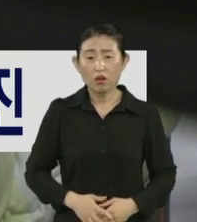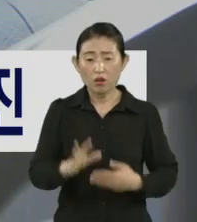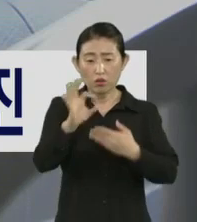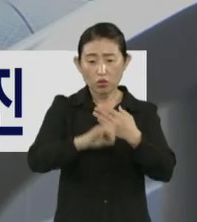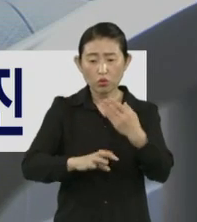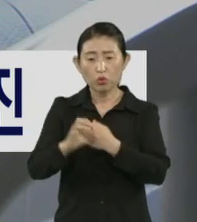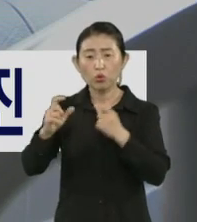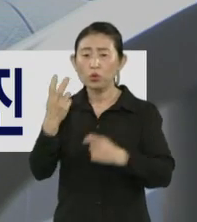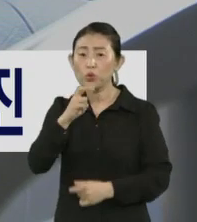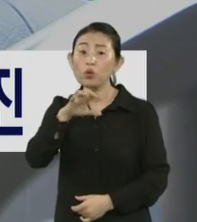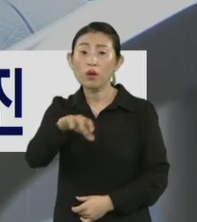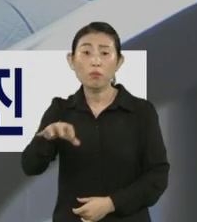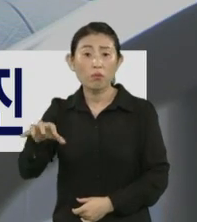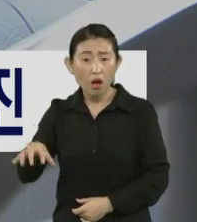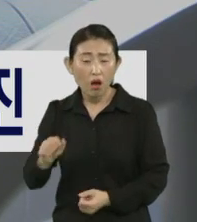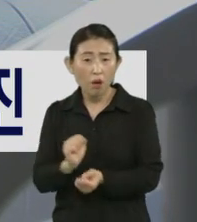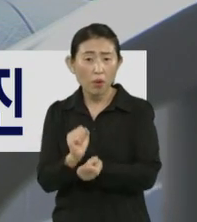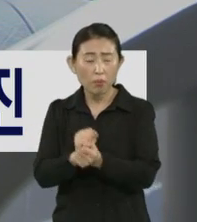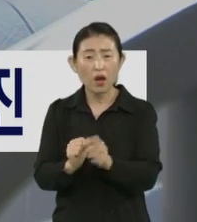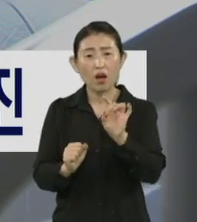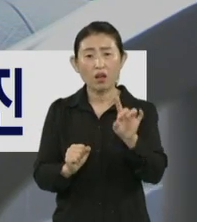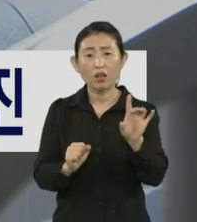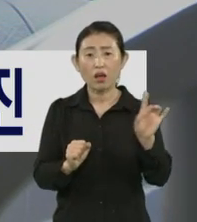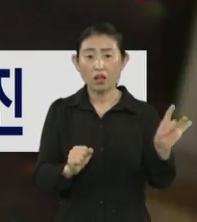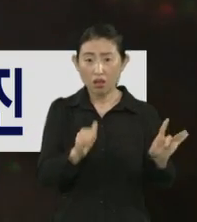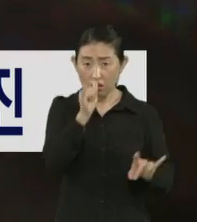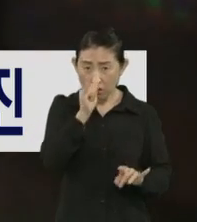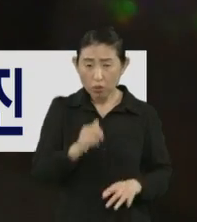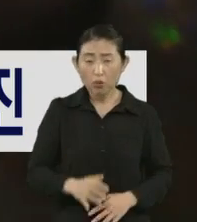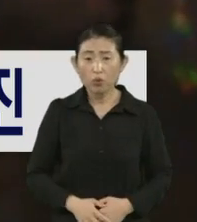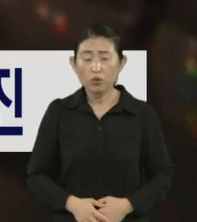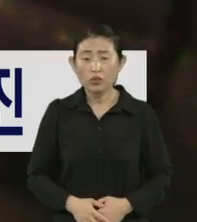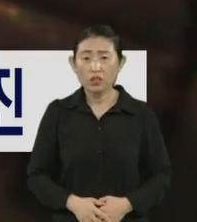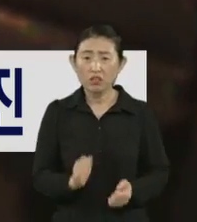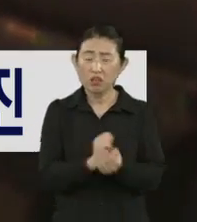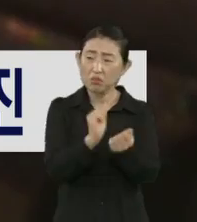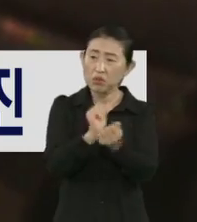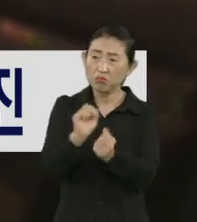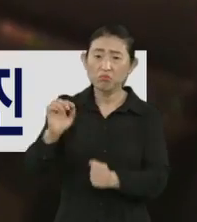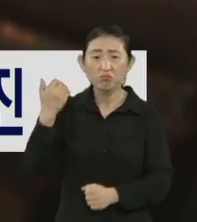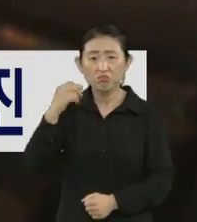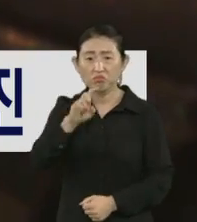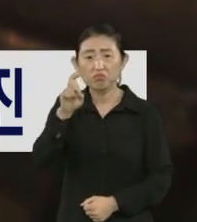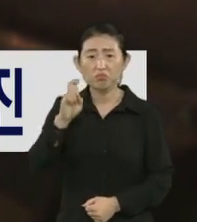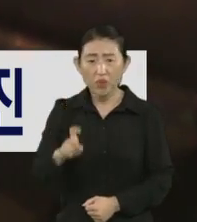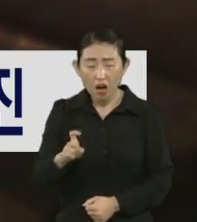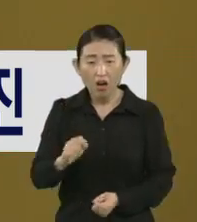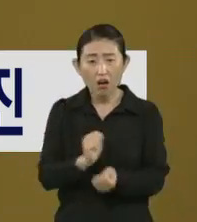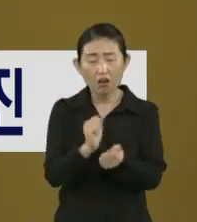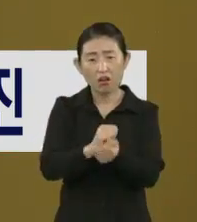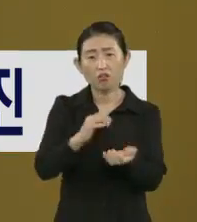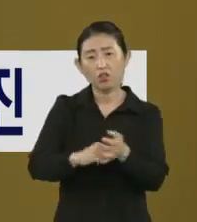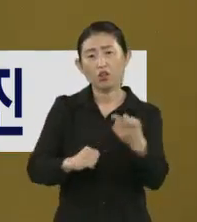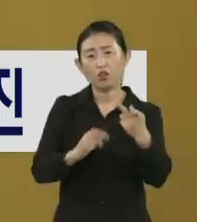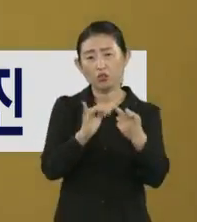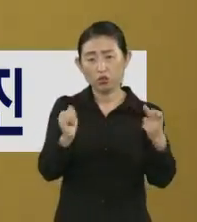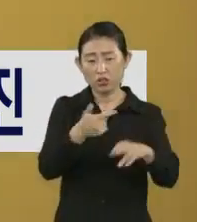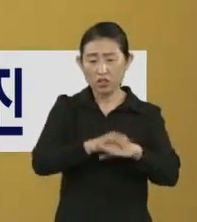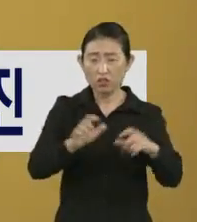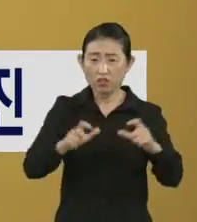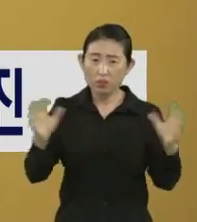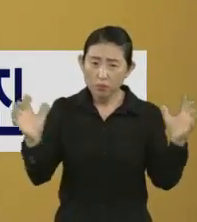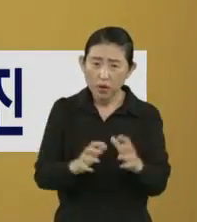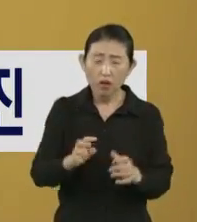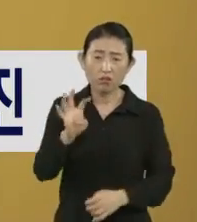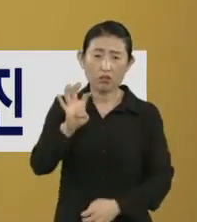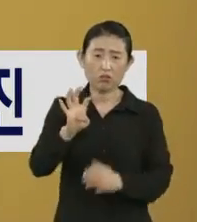초과 동구 노래방 관련 확신 자도 각각 1명씩 추가됐고 감염 경로를 알 수 없는 확진 자도 12명 추가되며 대전에서 만